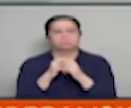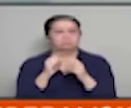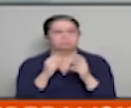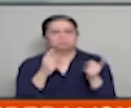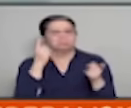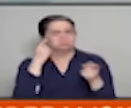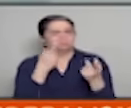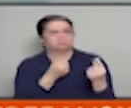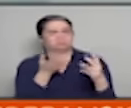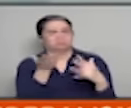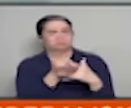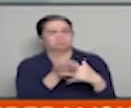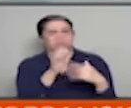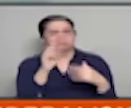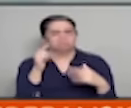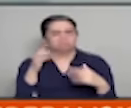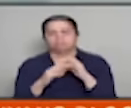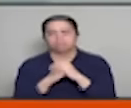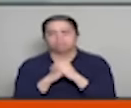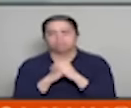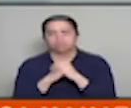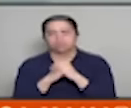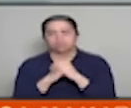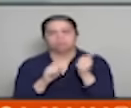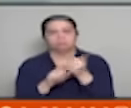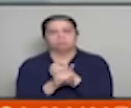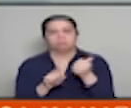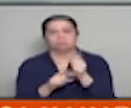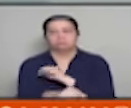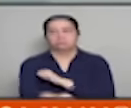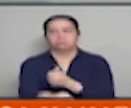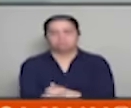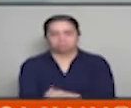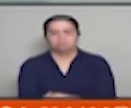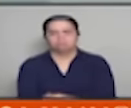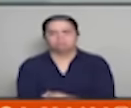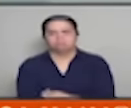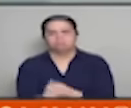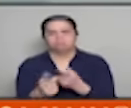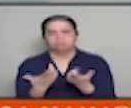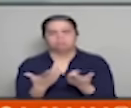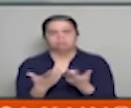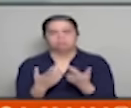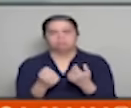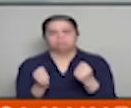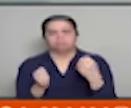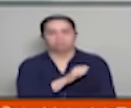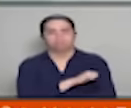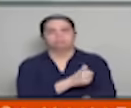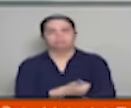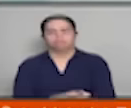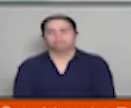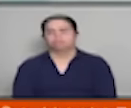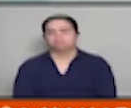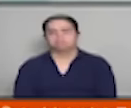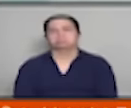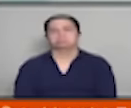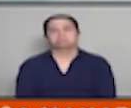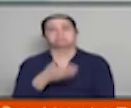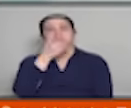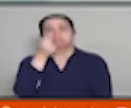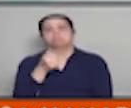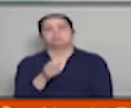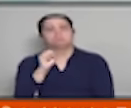ano po pwede maikaso dito kay Kagawad, sir? Abuse of authority. Mga ano po, tapos siyempre elected barangay official sila. Sige po, ganun na lamang po